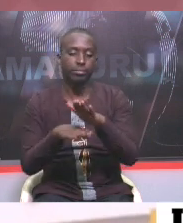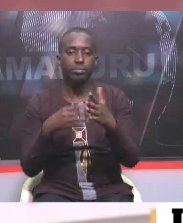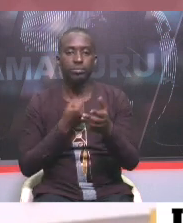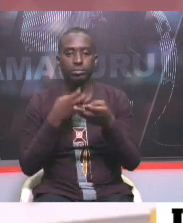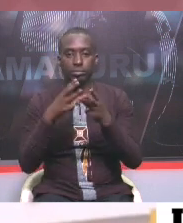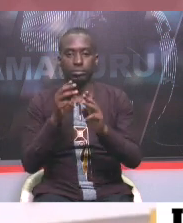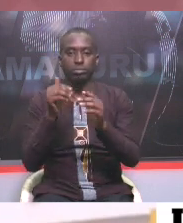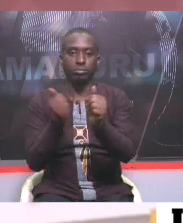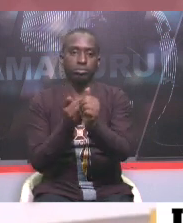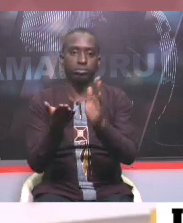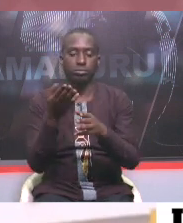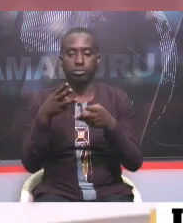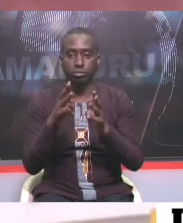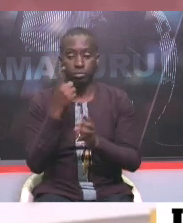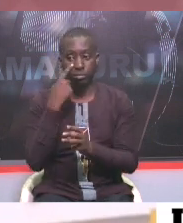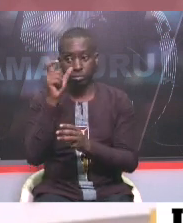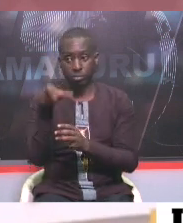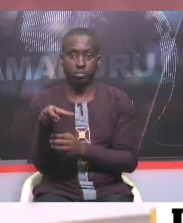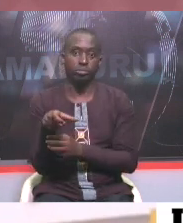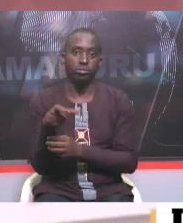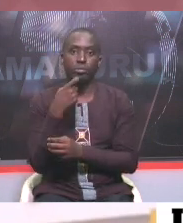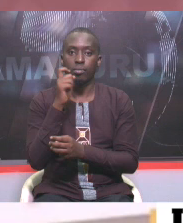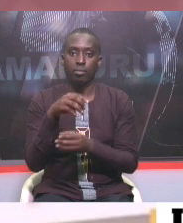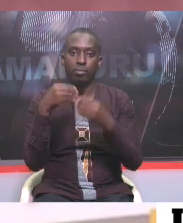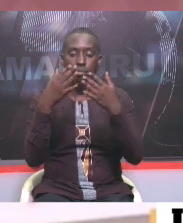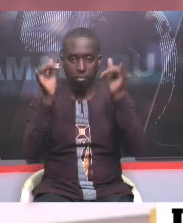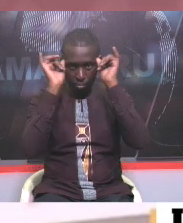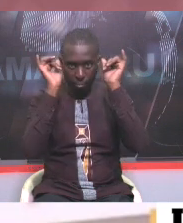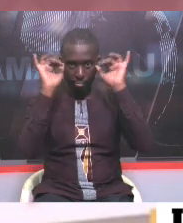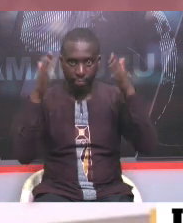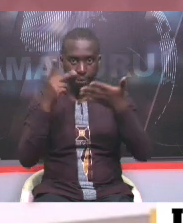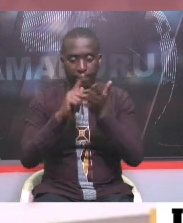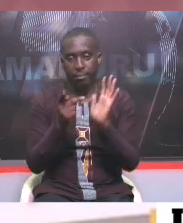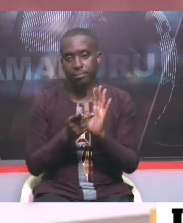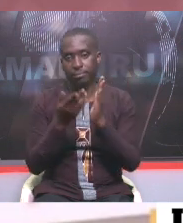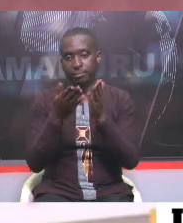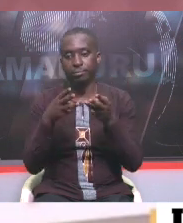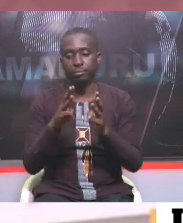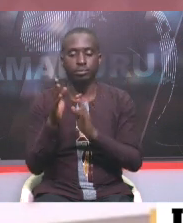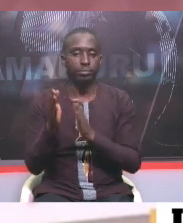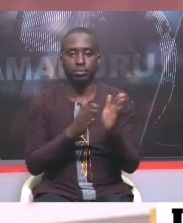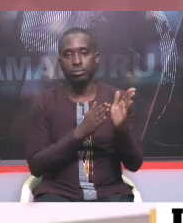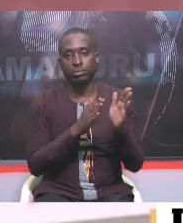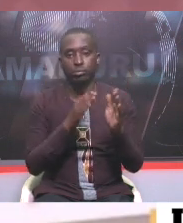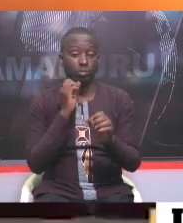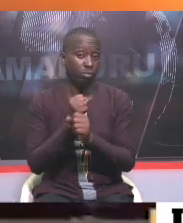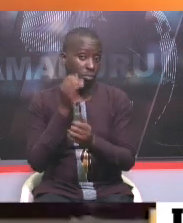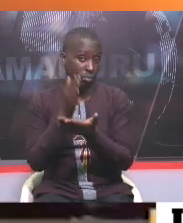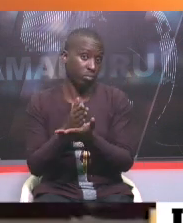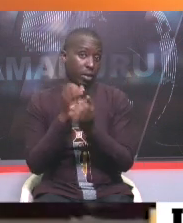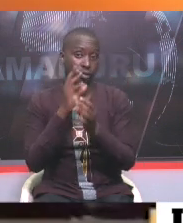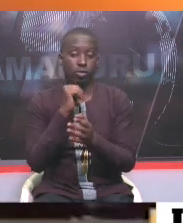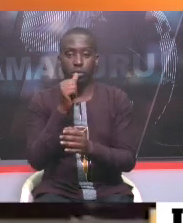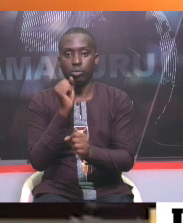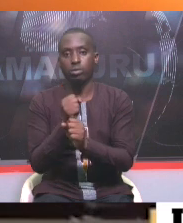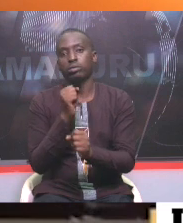uko babikurikirana ku buryo bareba wa muntu wagombaga gutanga inka cyangwa se uwo mushinga uko wari uteganyijwe warakozwe niba